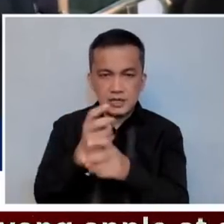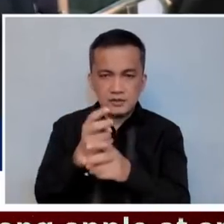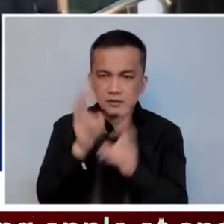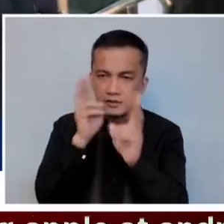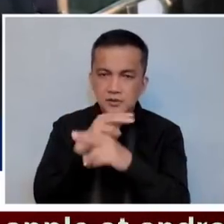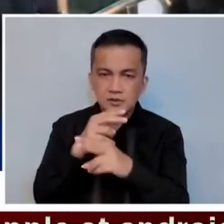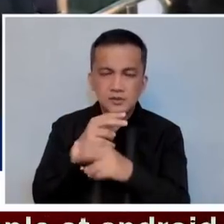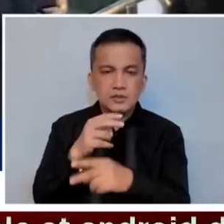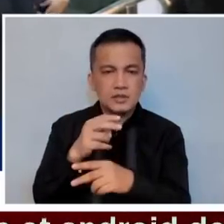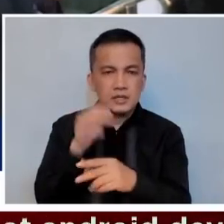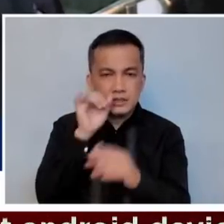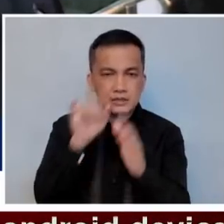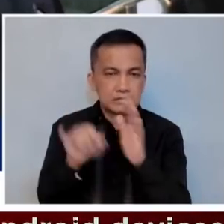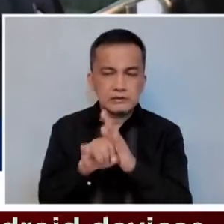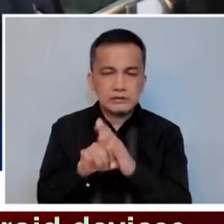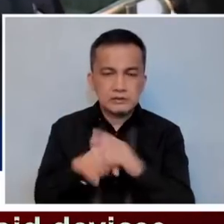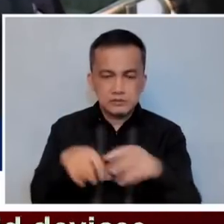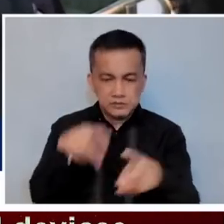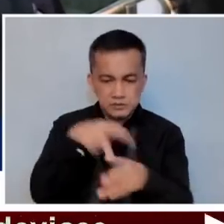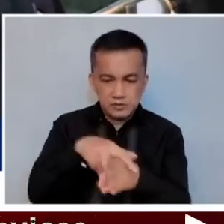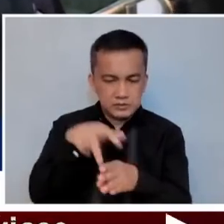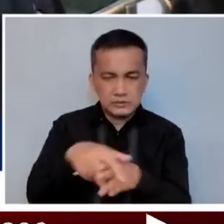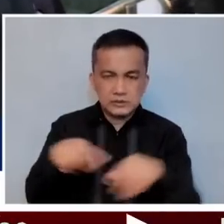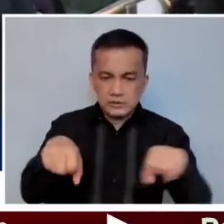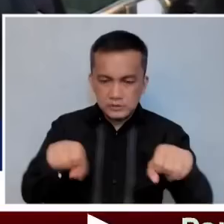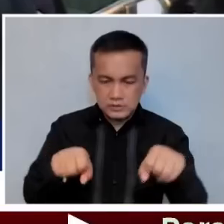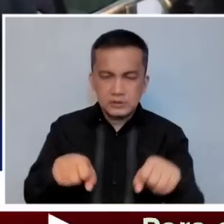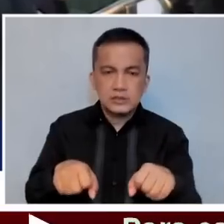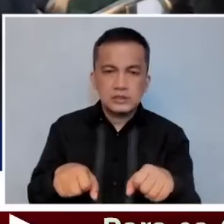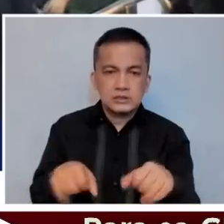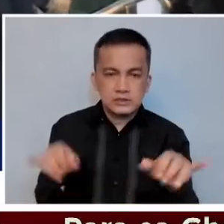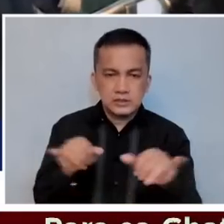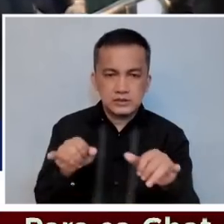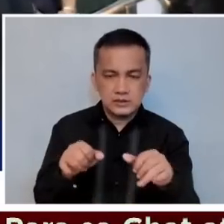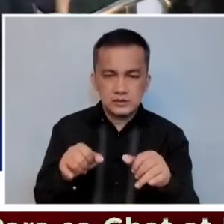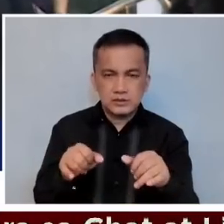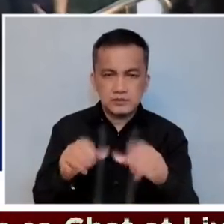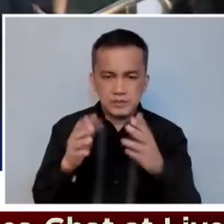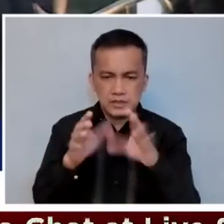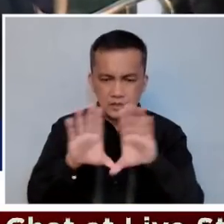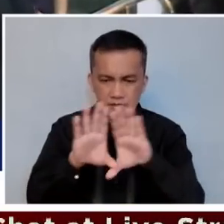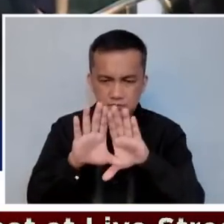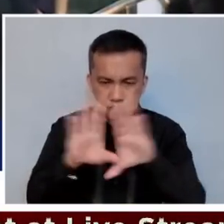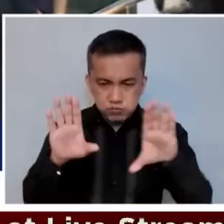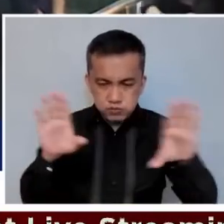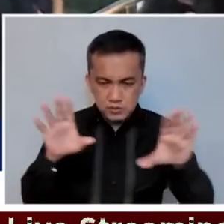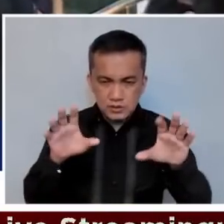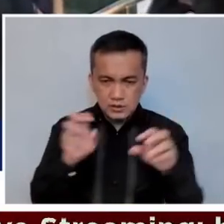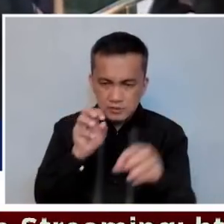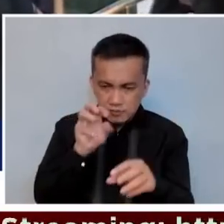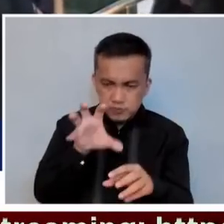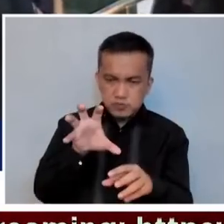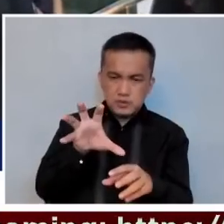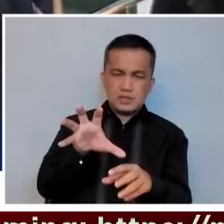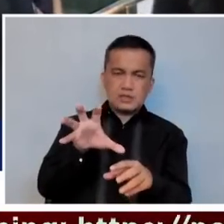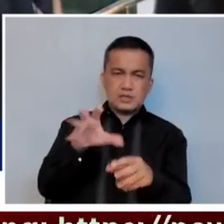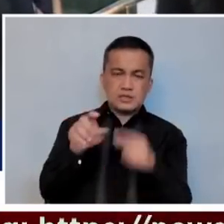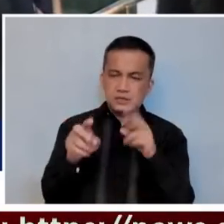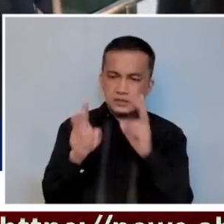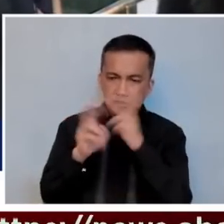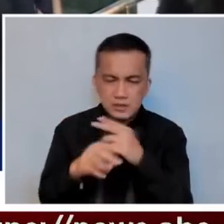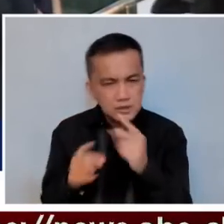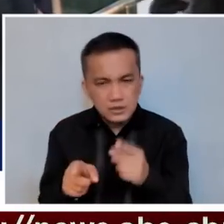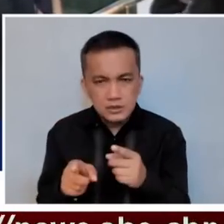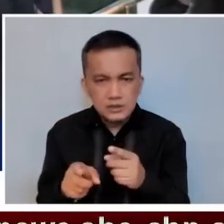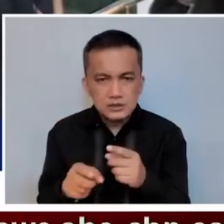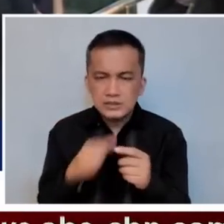mga salarin or yung riding in tandem, and at the same time kailangan pa nilang i-enhance, Karen, dahil buhon yun nga walang pagkakilanlan yung dalawang salarin, and at the same time